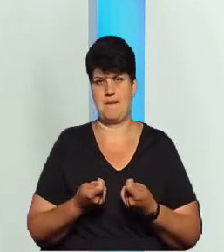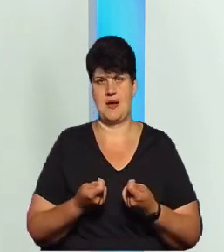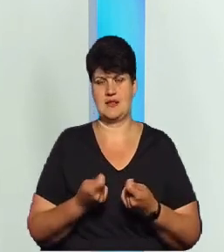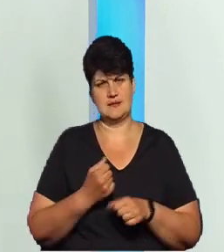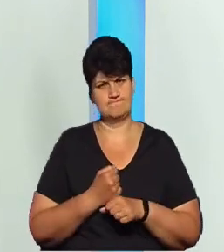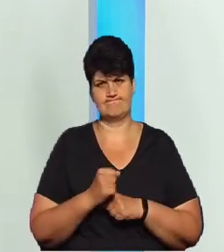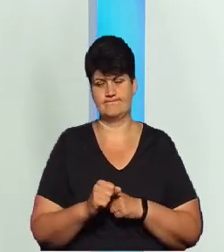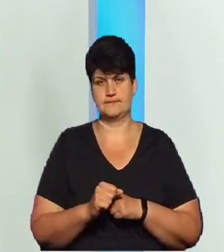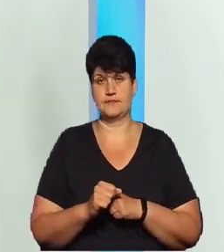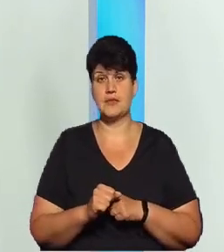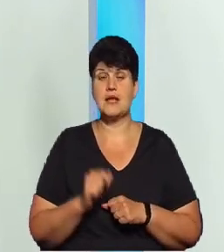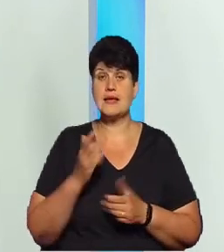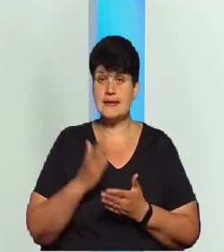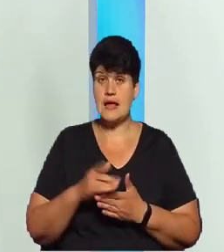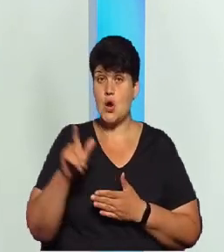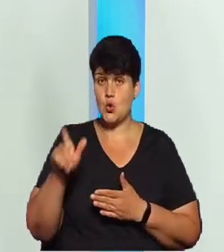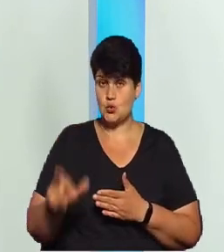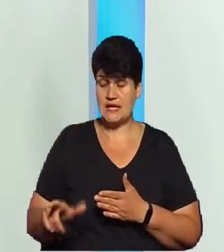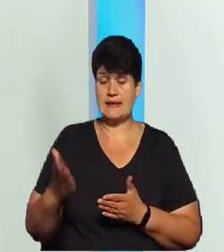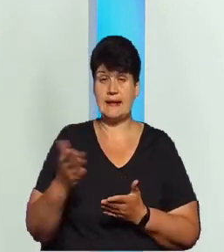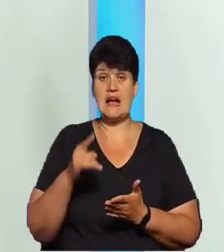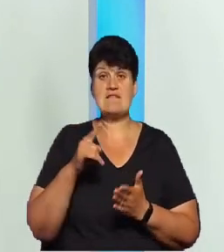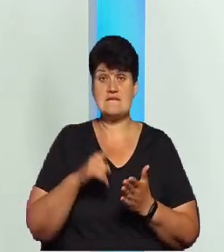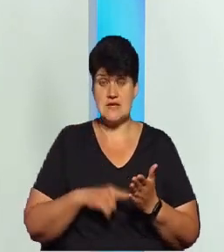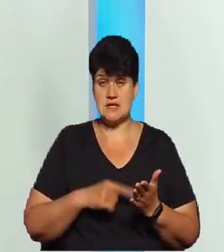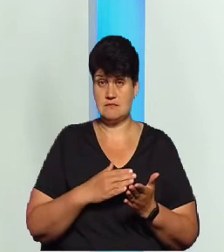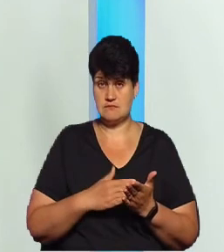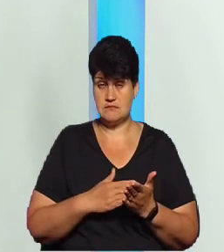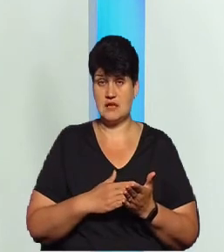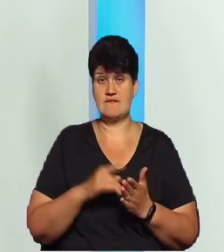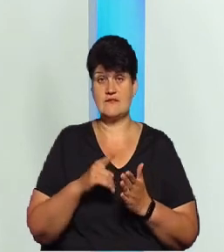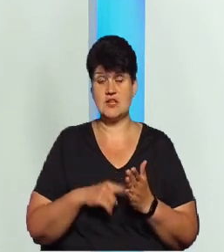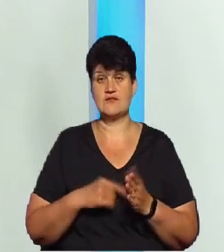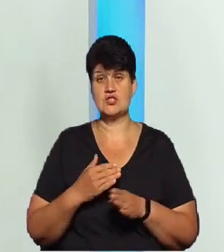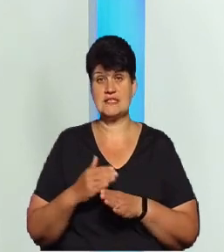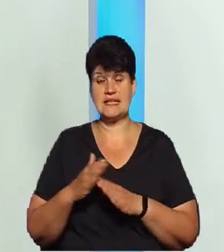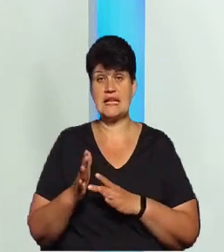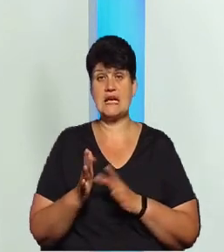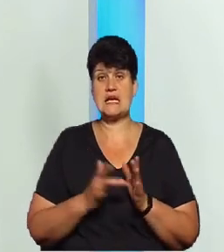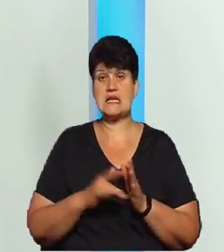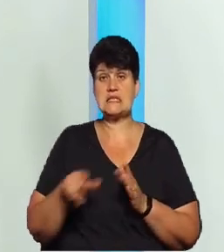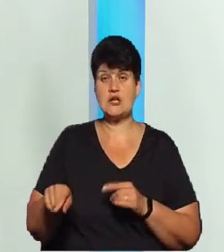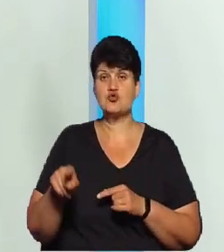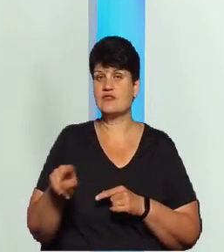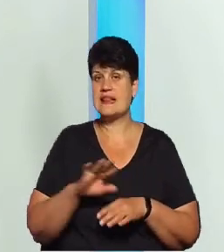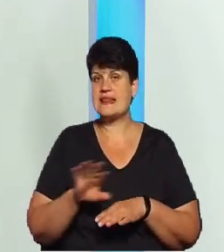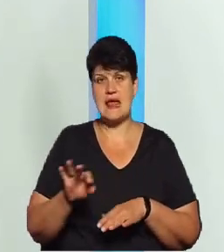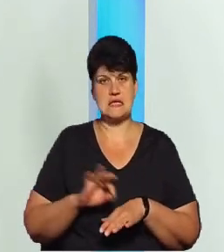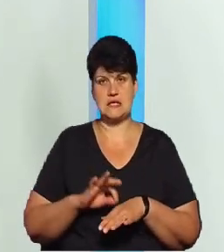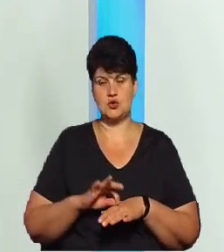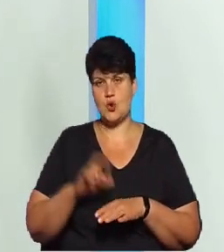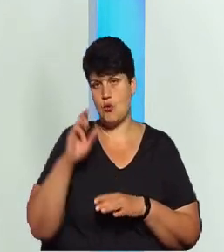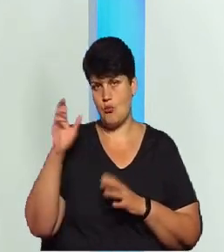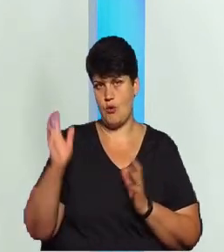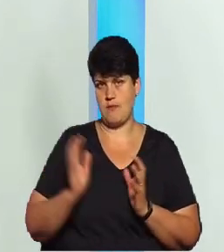є людина, яка вірить, і, наприклад, є люди, які вірять, частина християн, які вірять, що вони не захворіють, що Бог їх вбереже. І ви знаєте, я